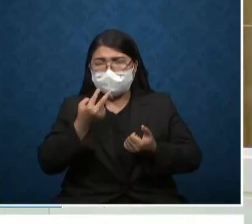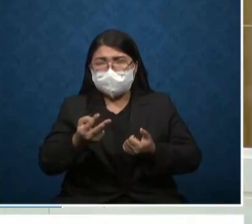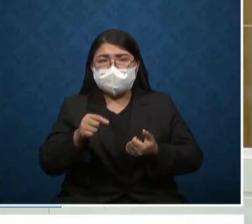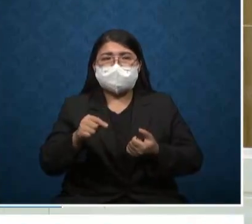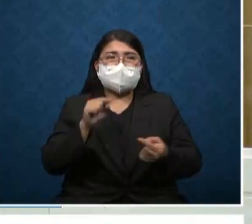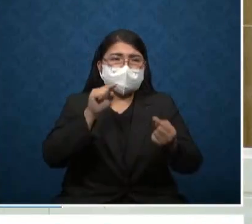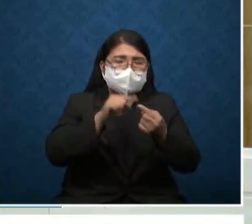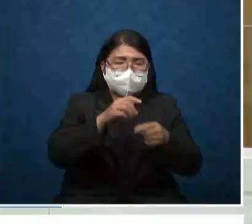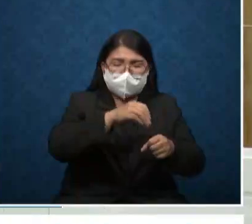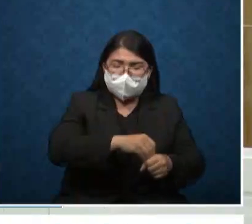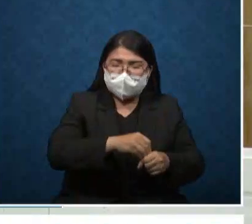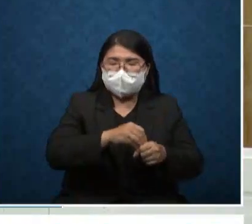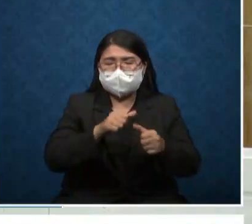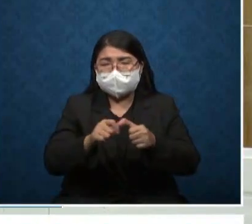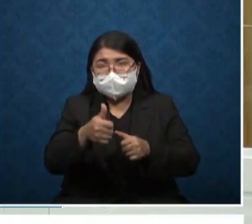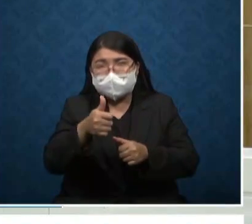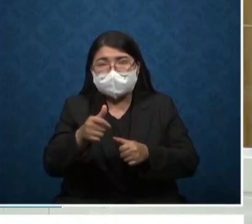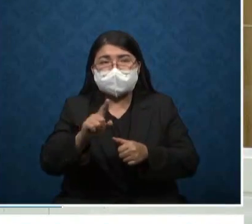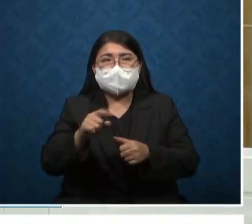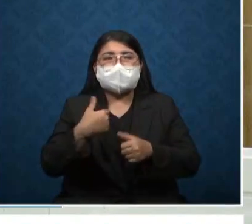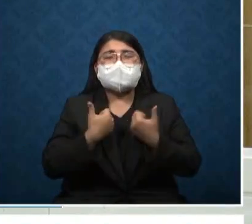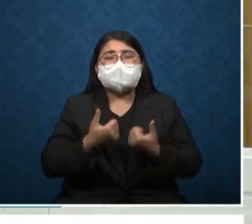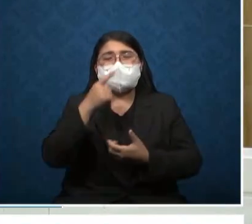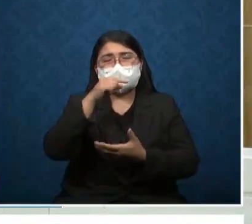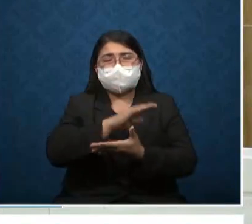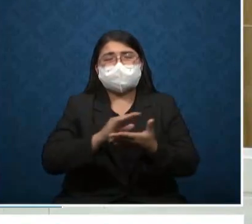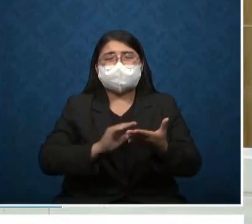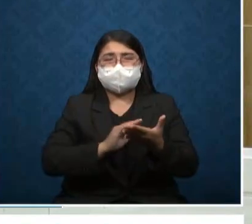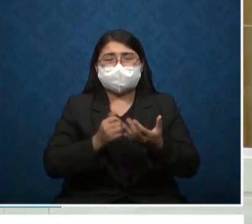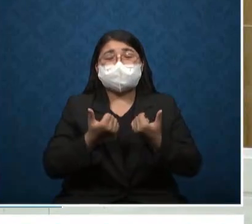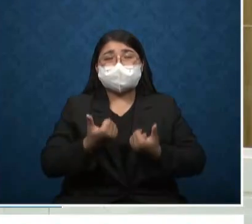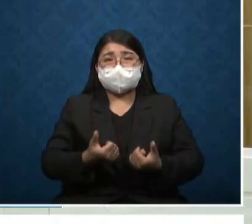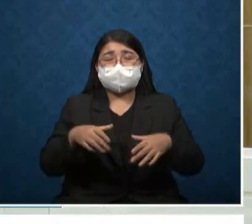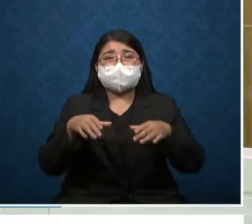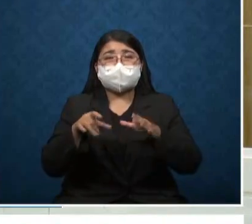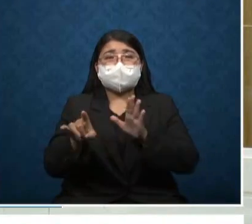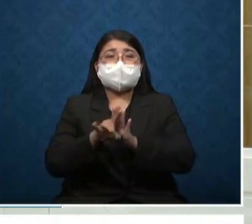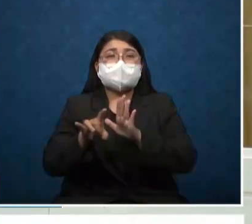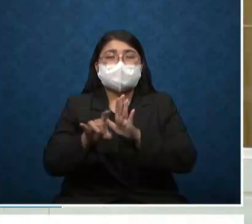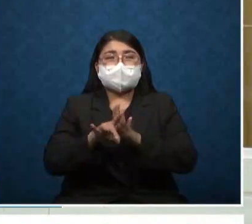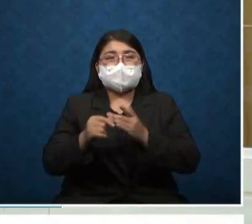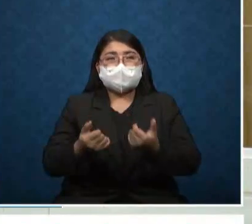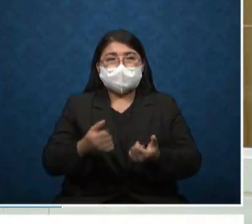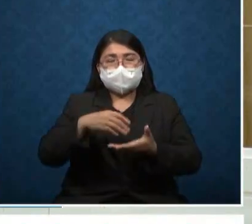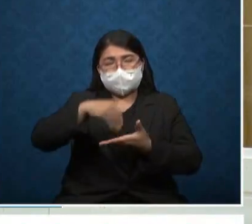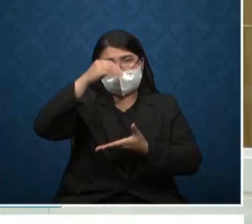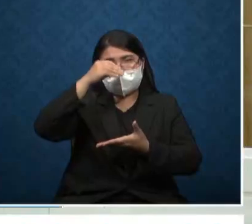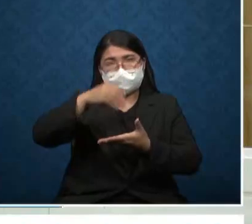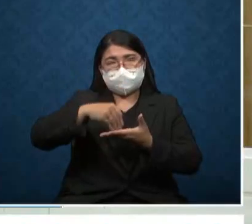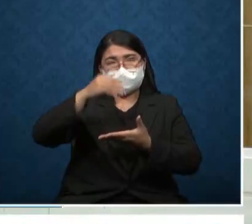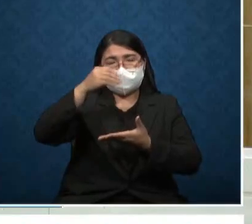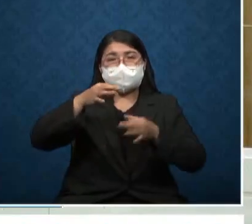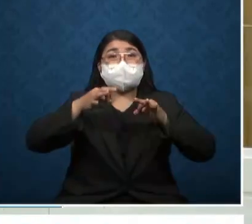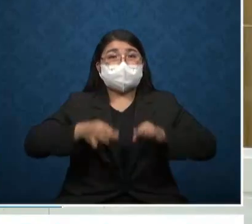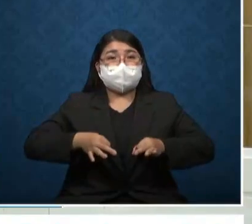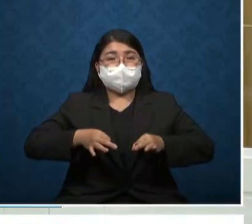มีที่อยู่ที่ยืนสำหรบปเทศของตัเองได้อัี้คือเป้าหมายสุดท้ายที่คณะกัมาที่การกถศาติได้ตัดหลนใจไม่ได้ใช้คำว